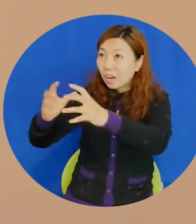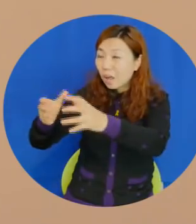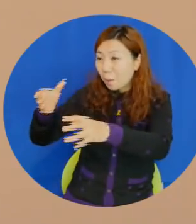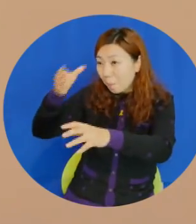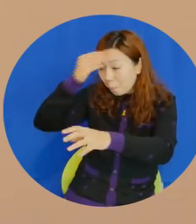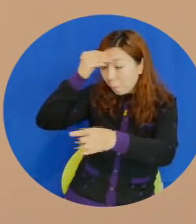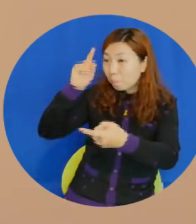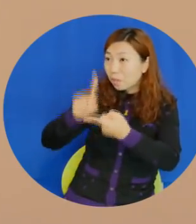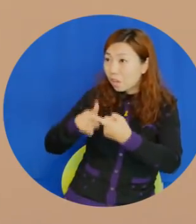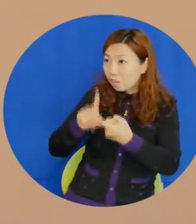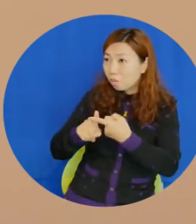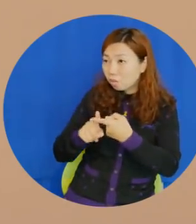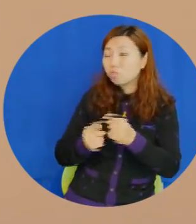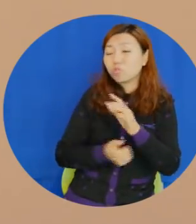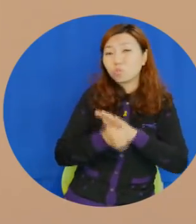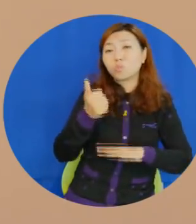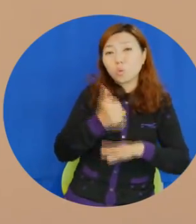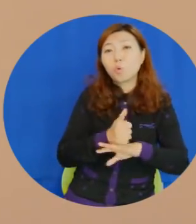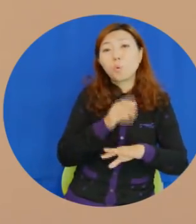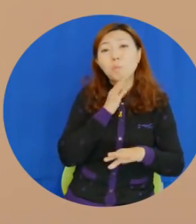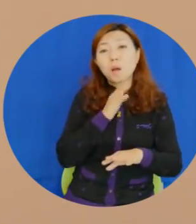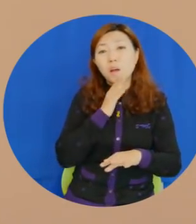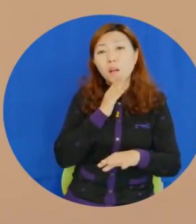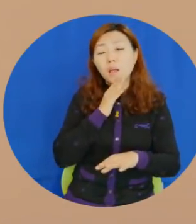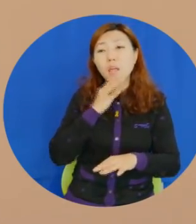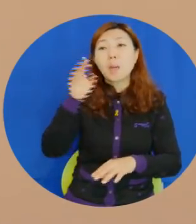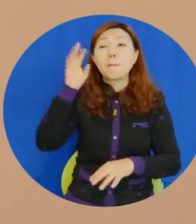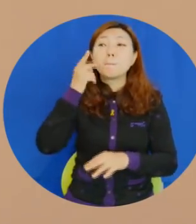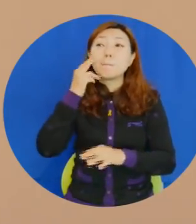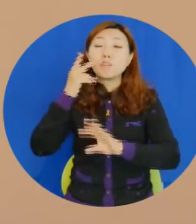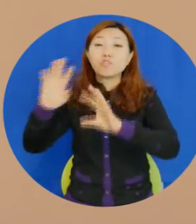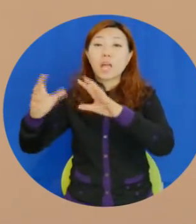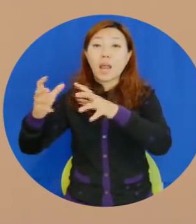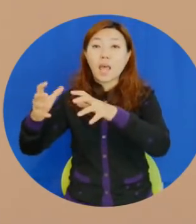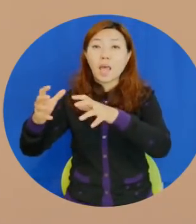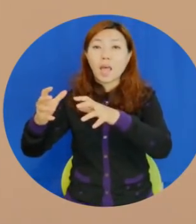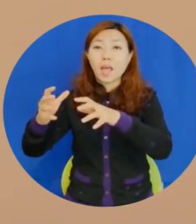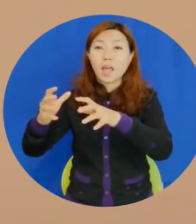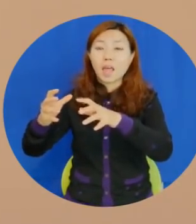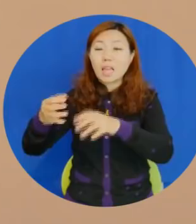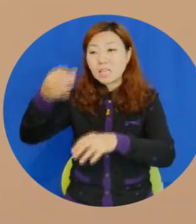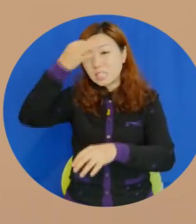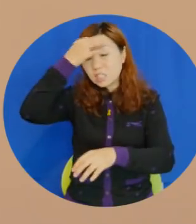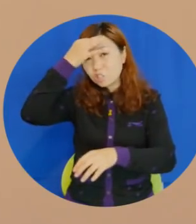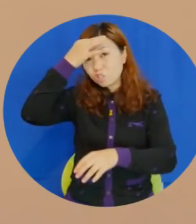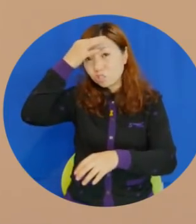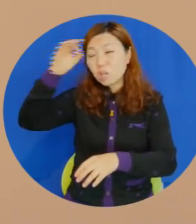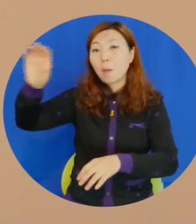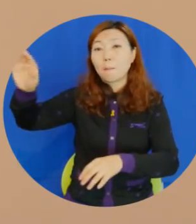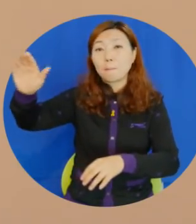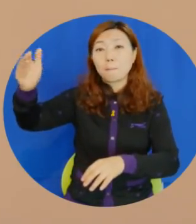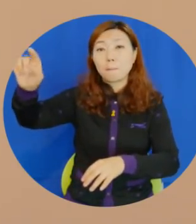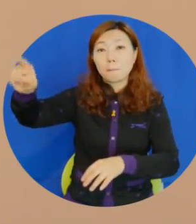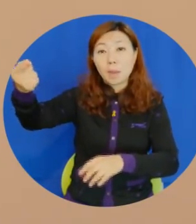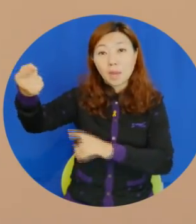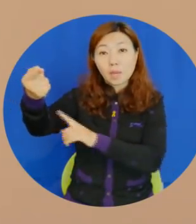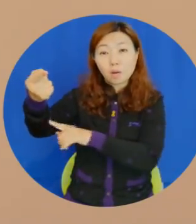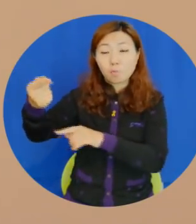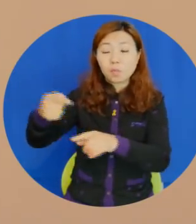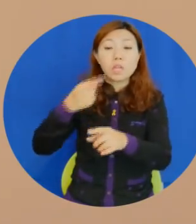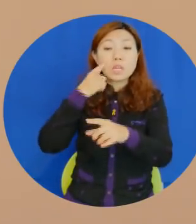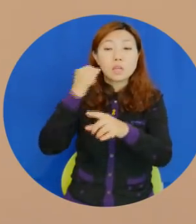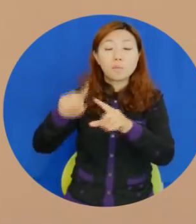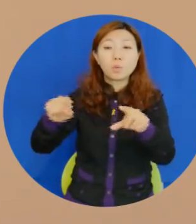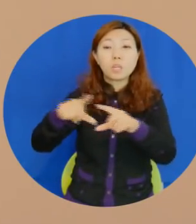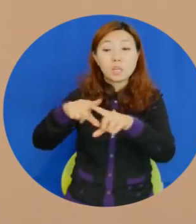거예요. 일반 발표하는 데 보면 미국이 기술 수준을 100이라 그러면 유럽은 93,